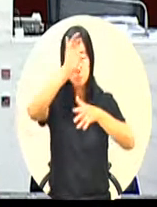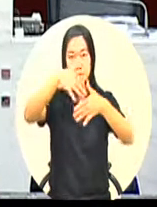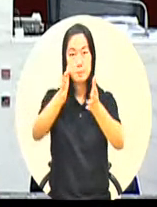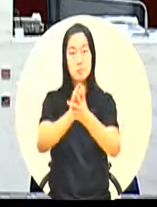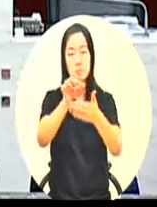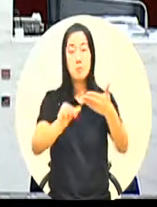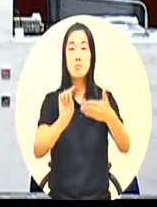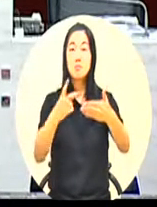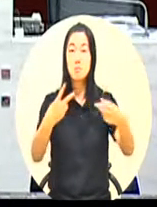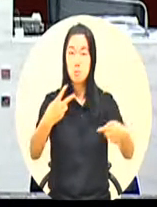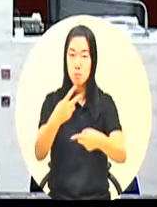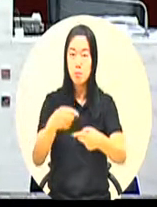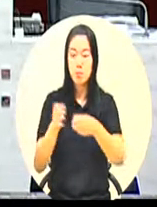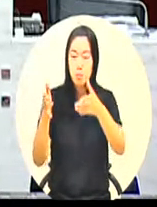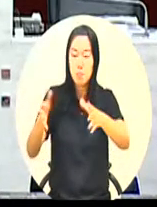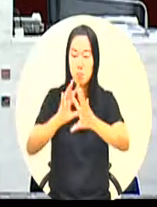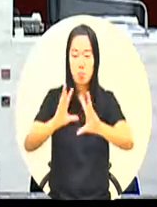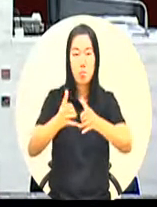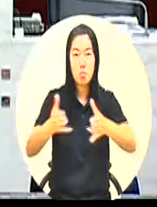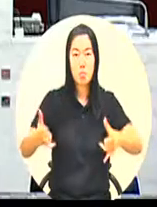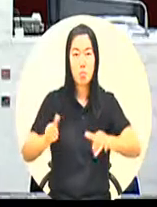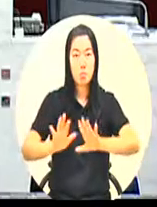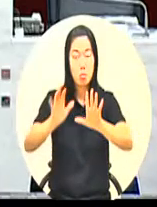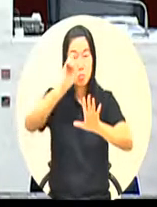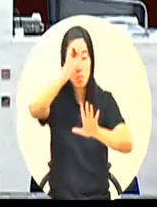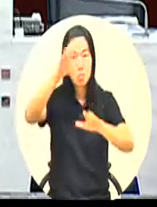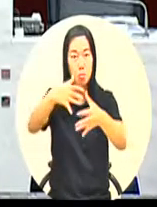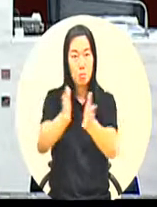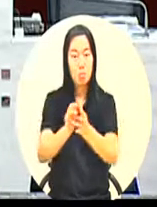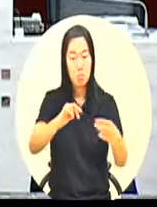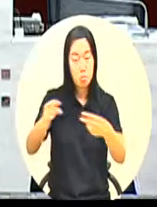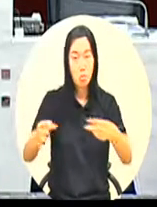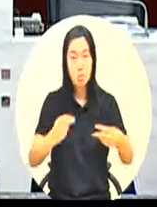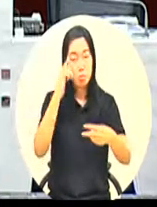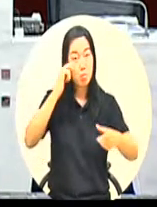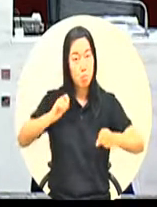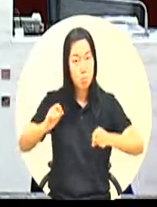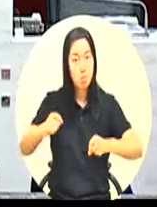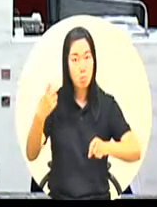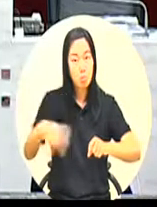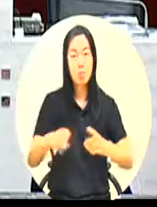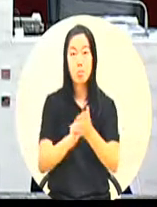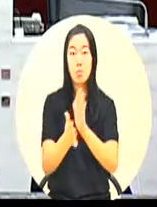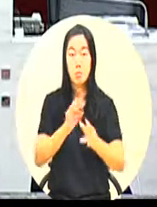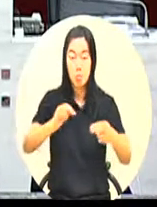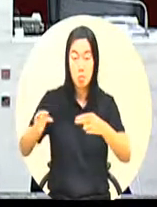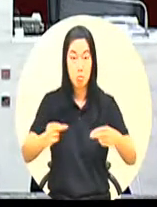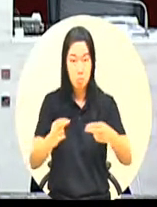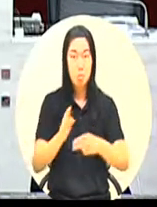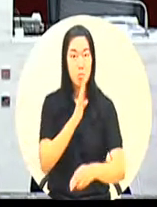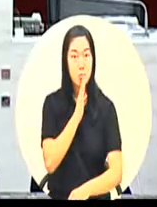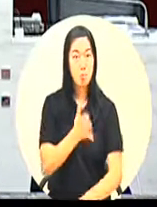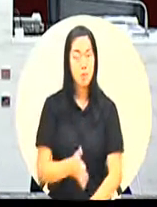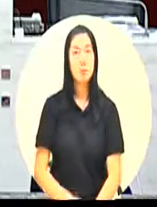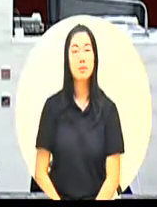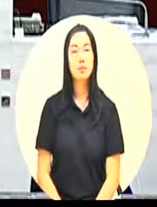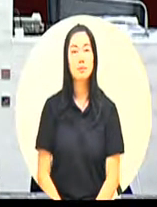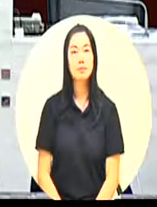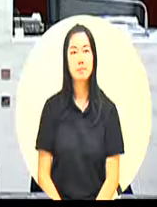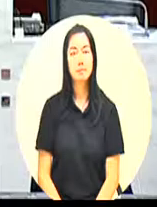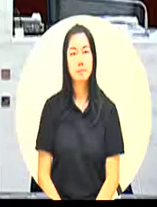是针对国民党团的修正，国民党团的案子在做再修正的异议？